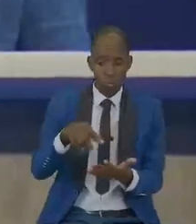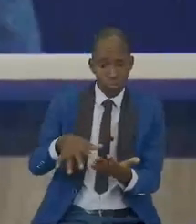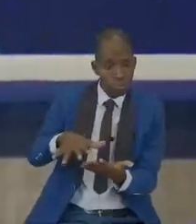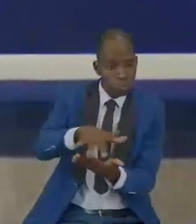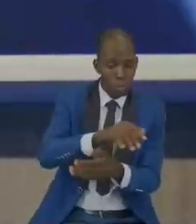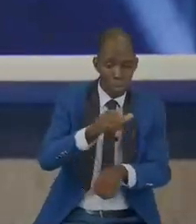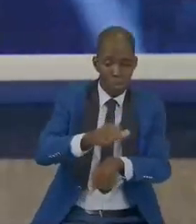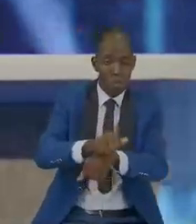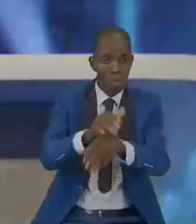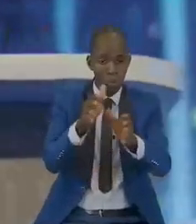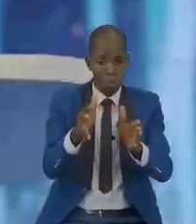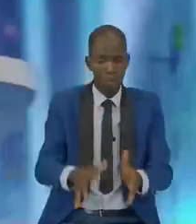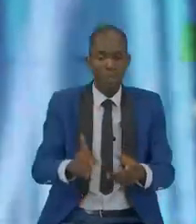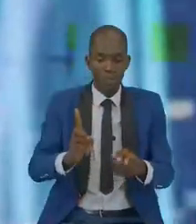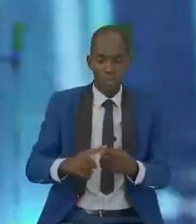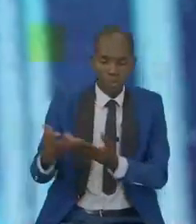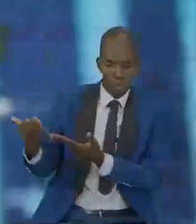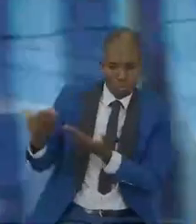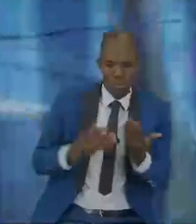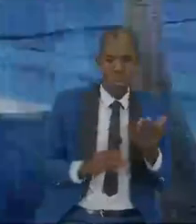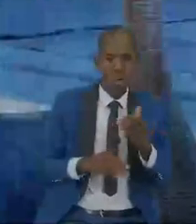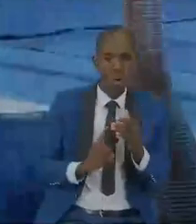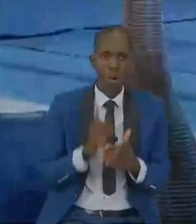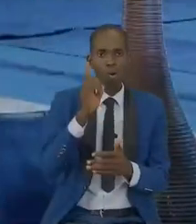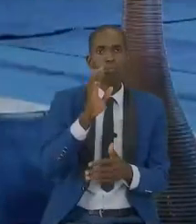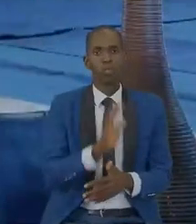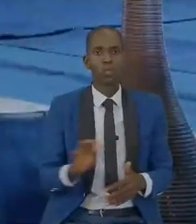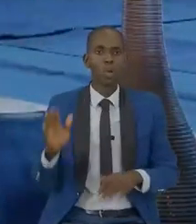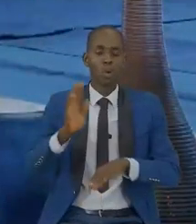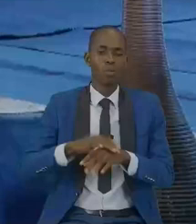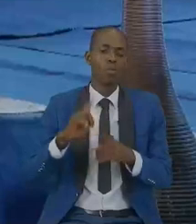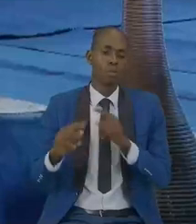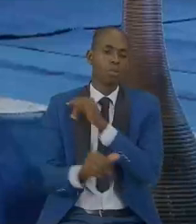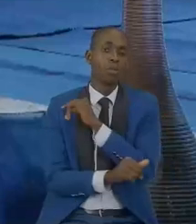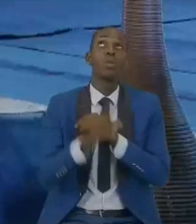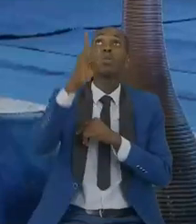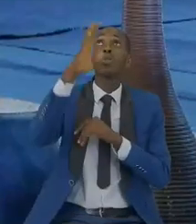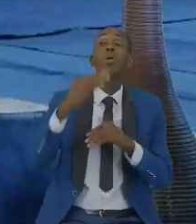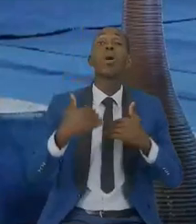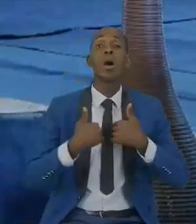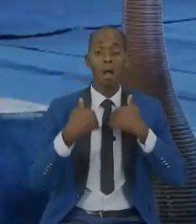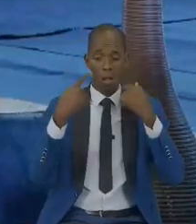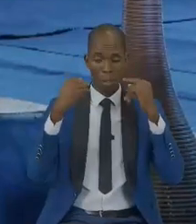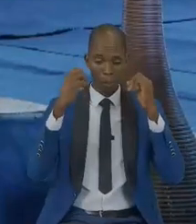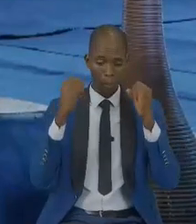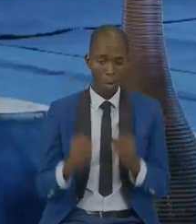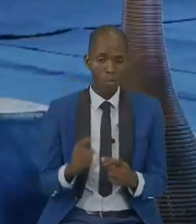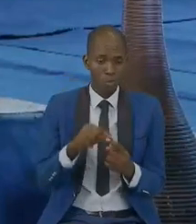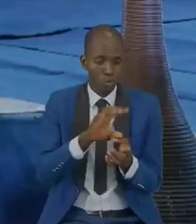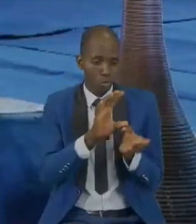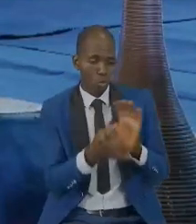pierres, Dieu peut susciter des enfants à Abraham. Il a le